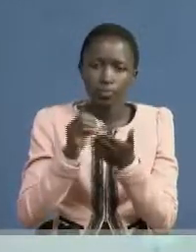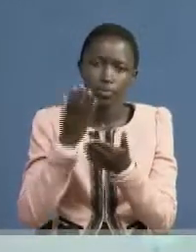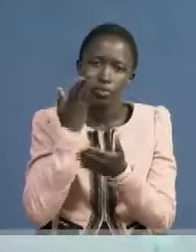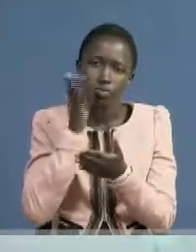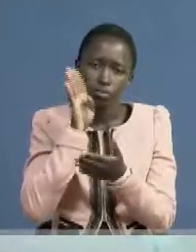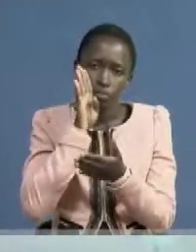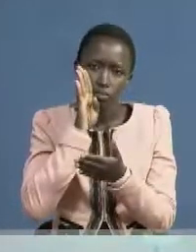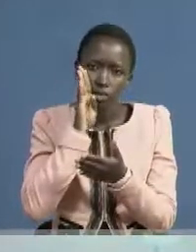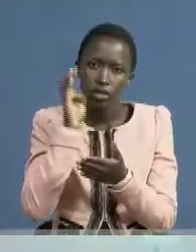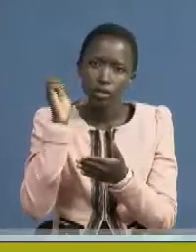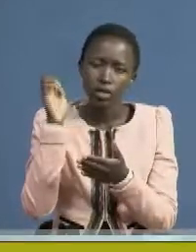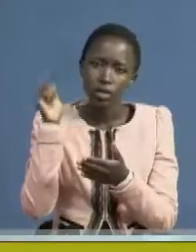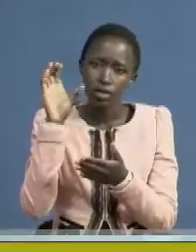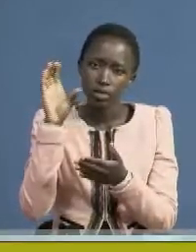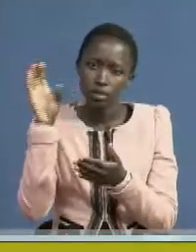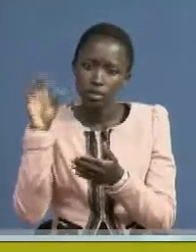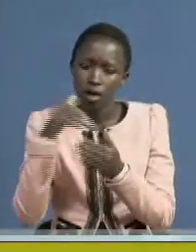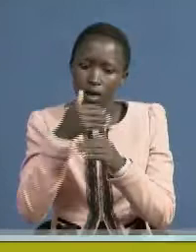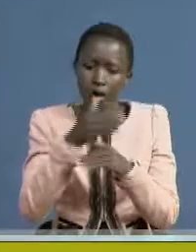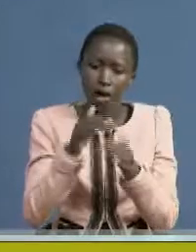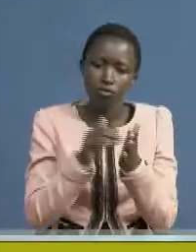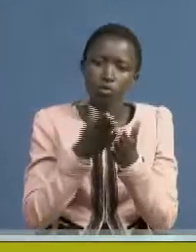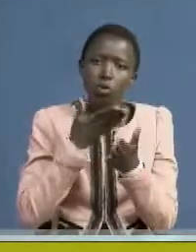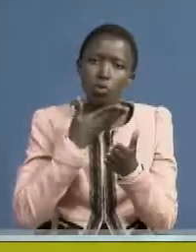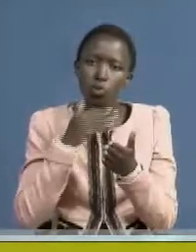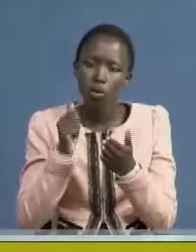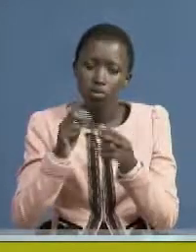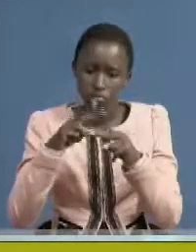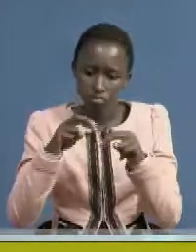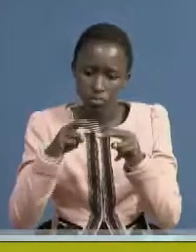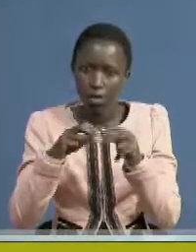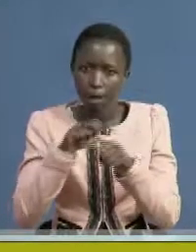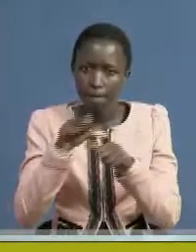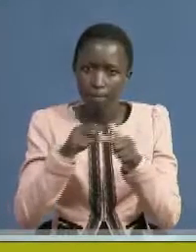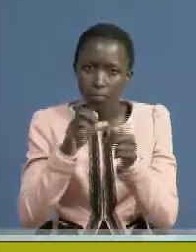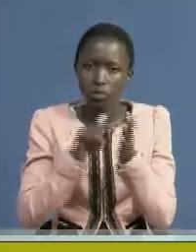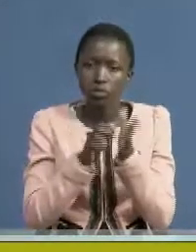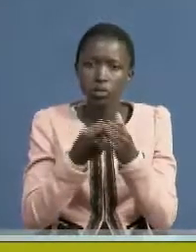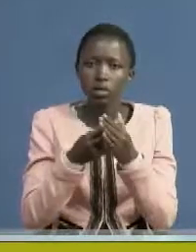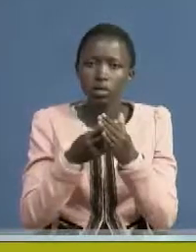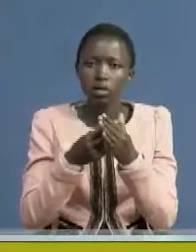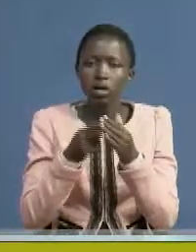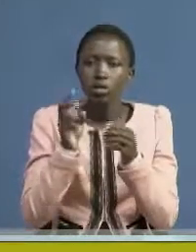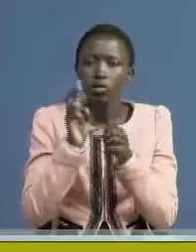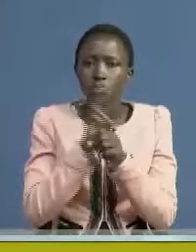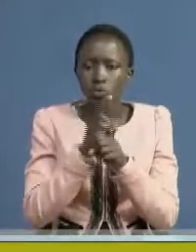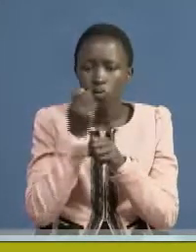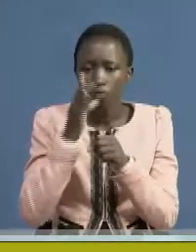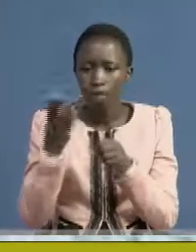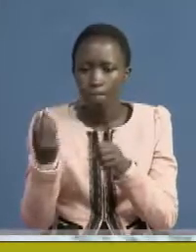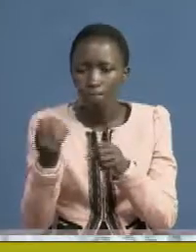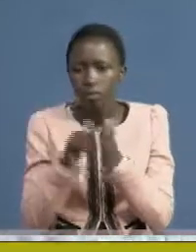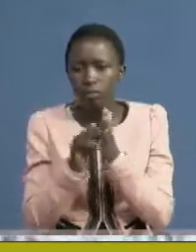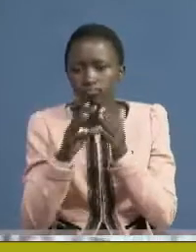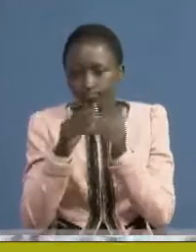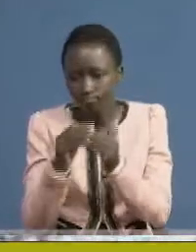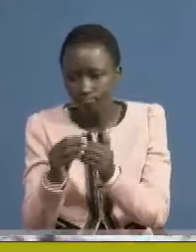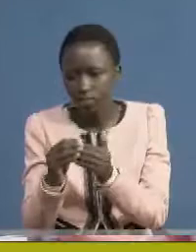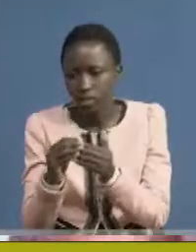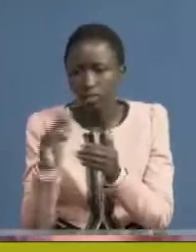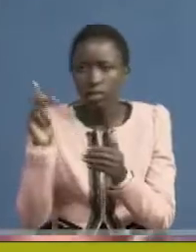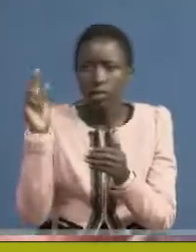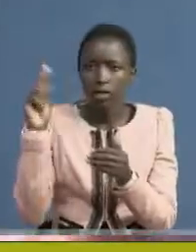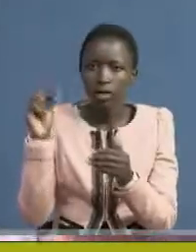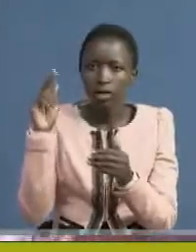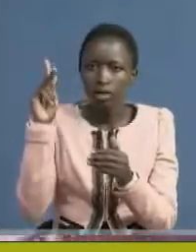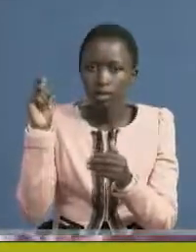na ufisadi EACC baada ya kutaka muungano huo uchunguzwe kufuatia ubadhirifu wa fedha. Wakiongozwa na mwenyekiti wa Knut tawi la